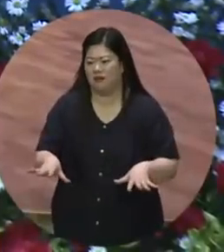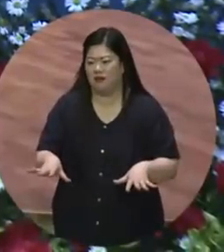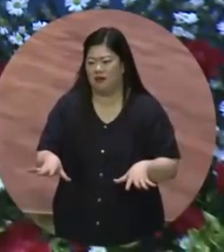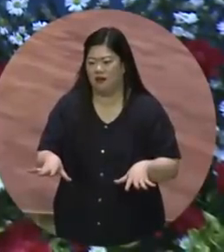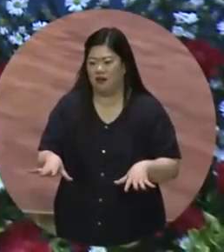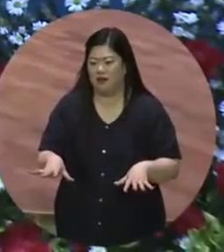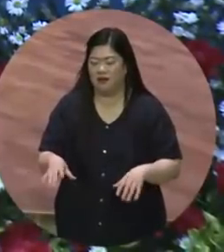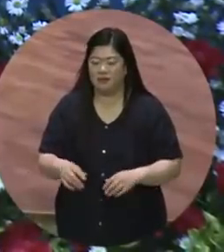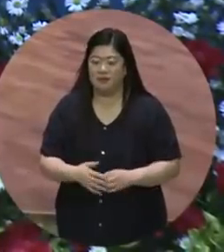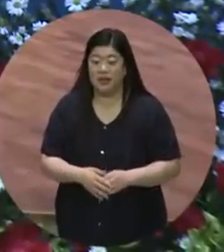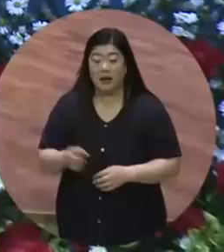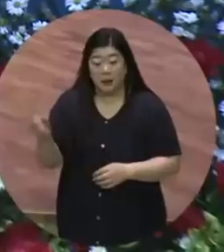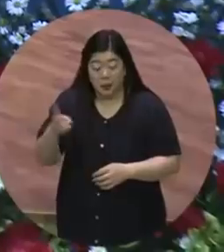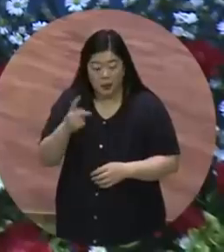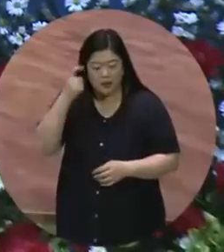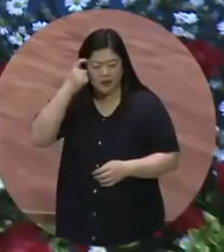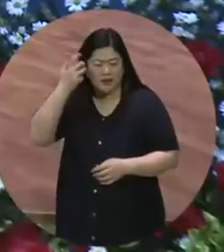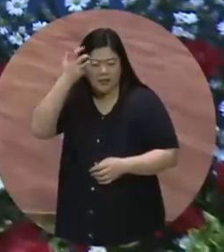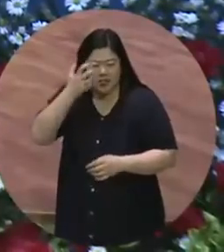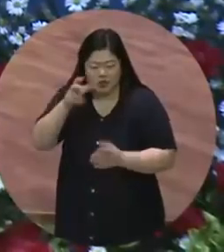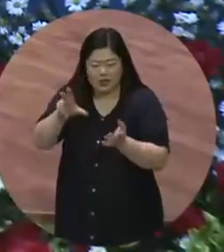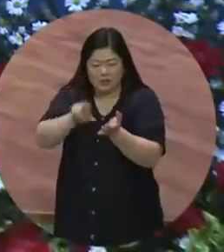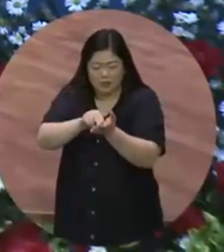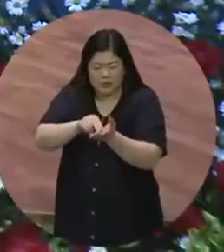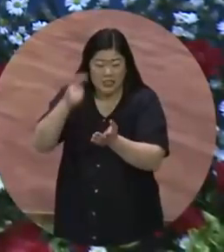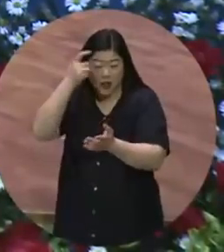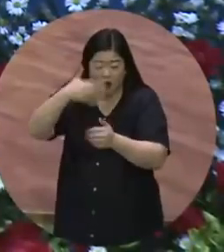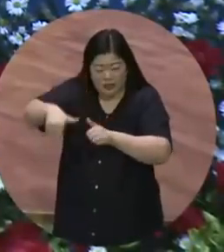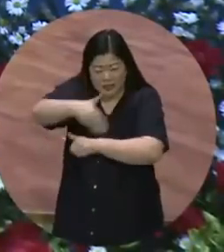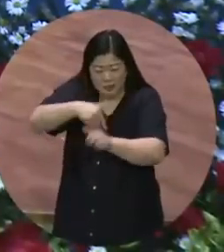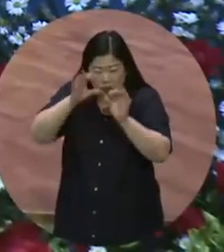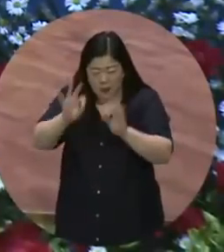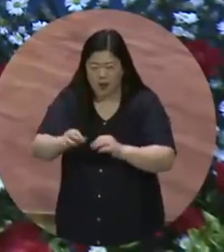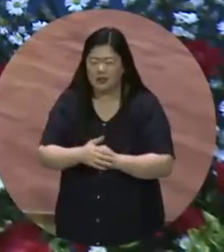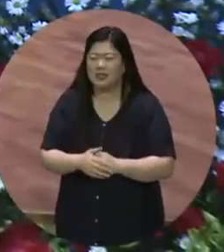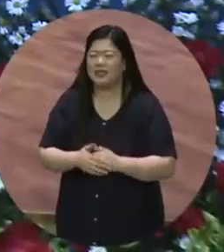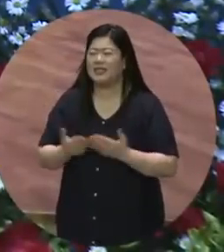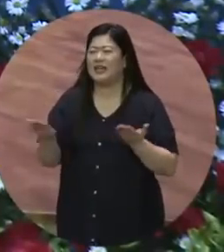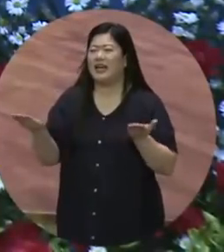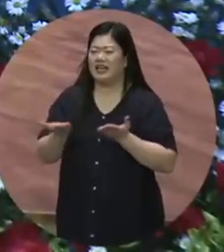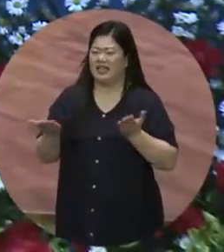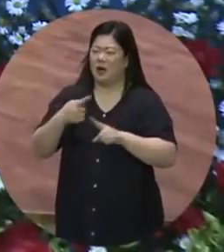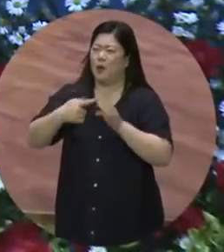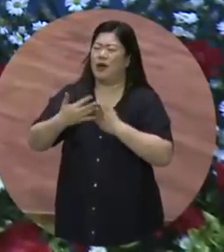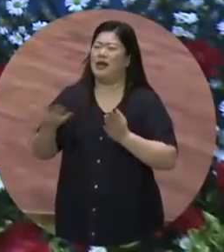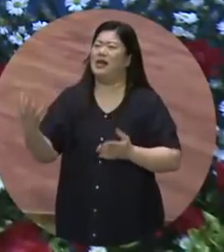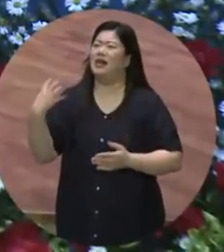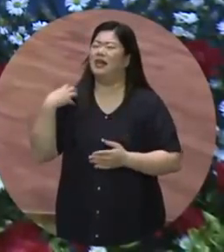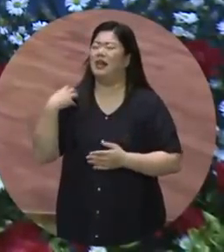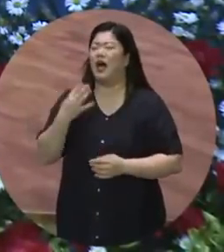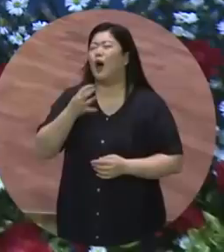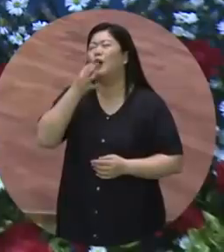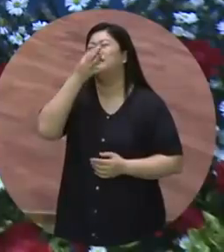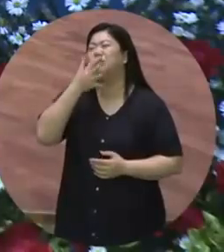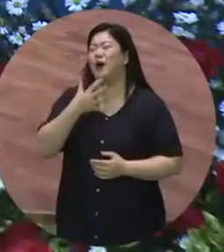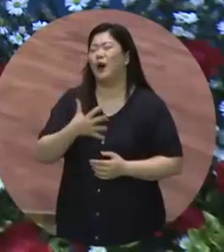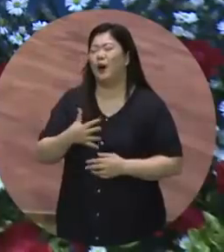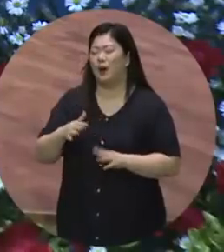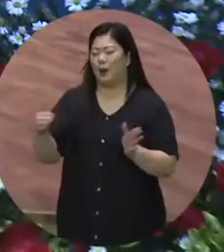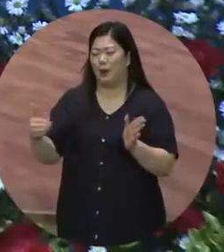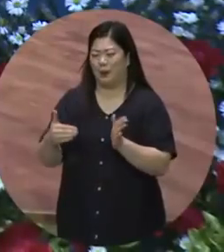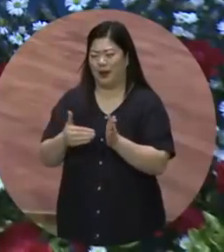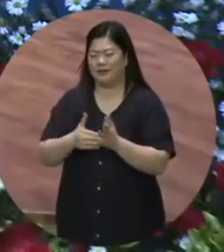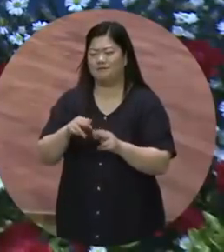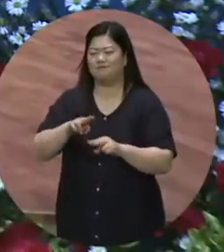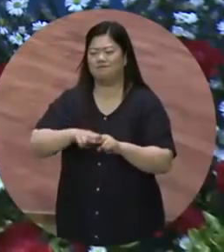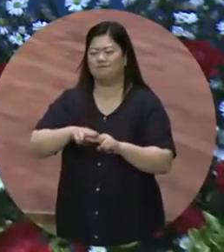힘들다. 너무 직분이 너무 부담된다. 그거 살포시 집어넣어 줍니다. 그래서 고비가 왔을